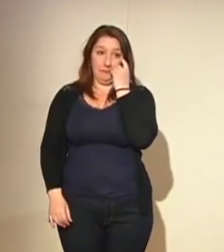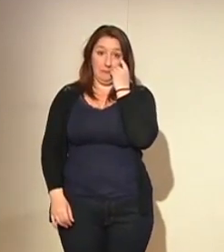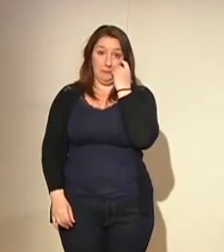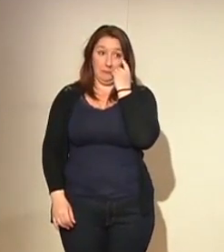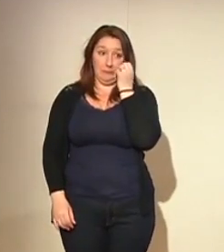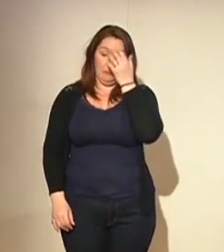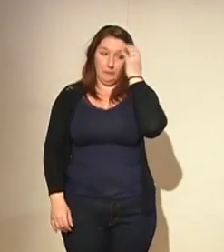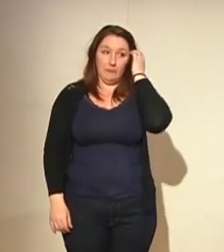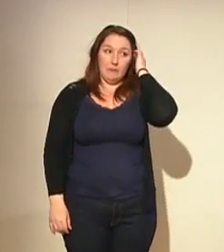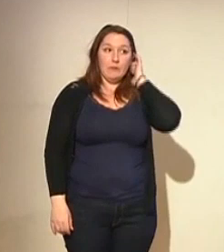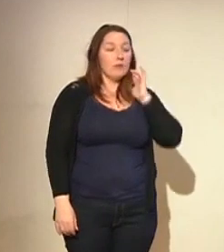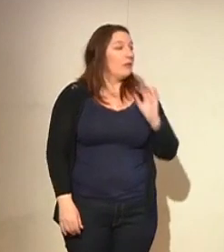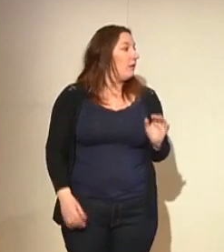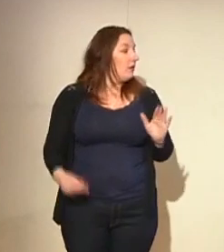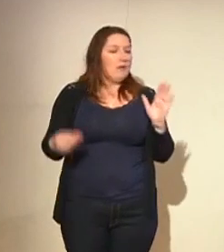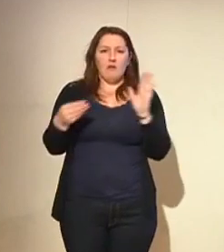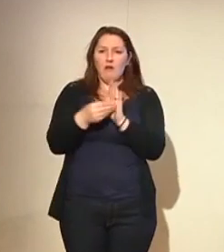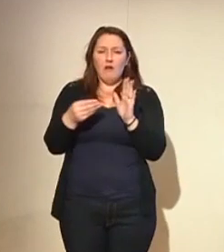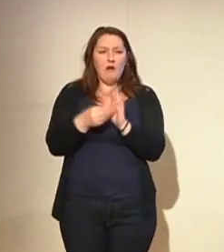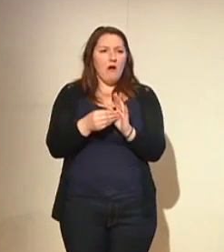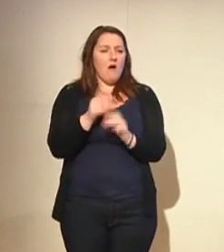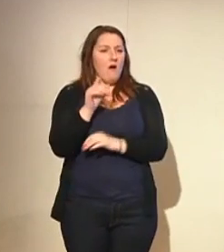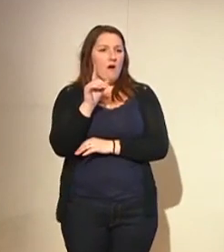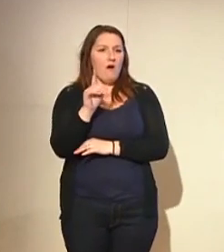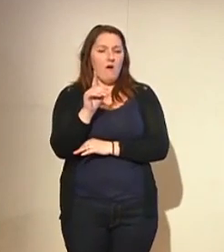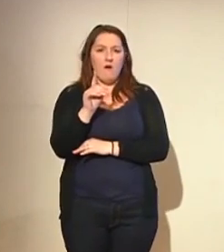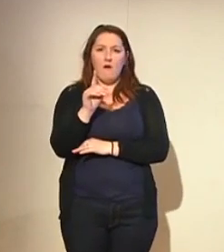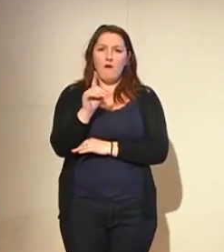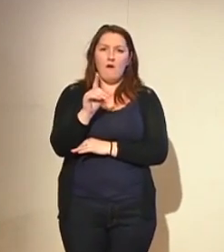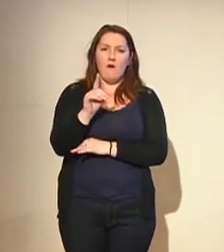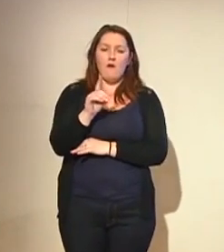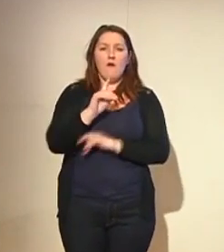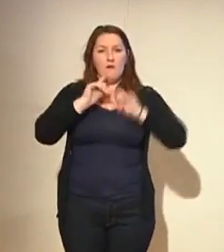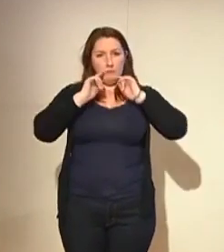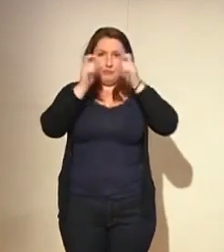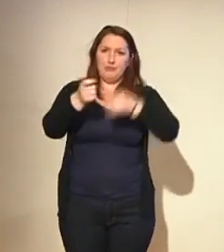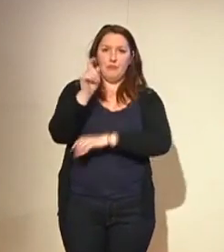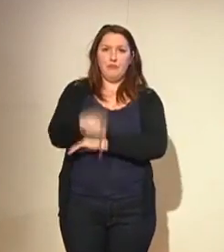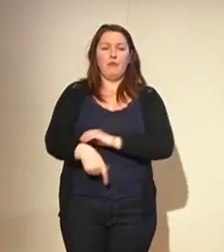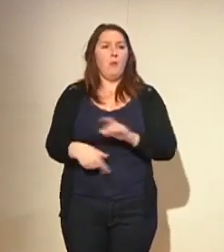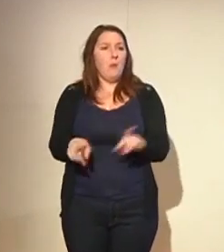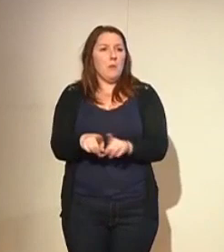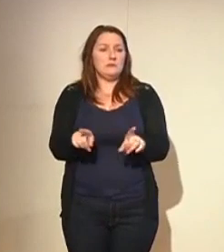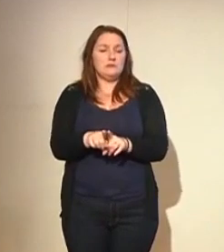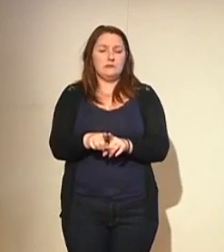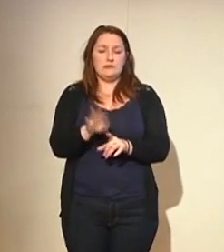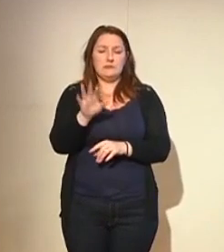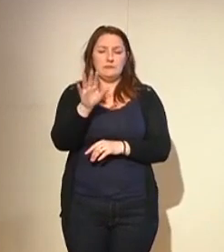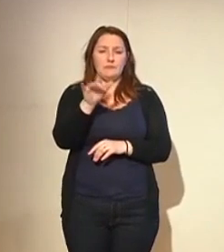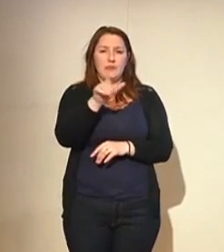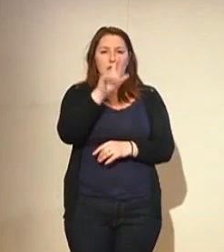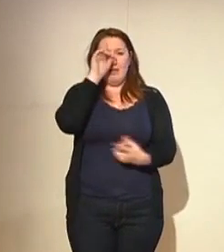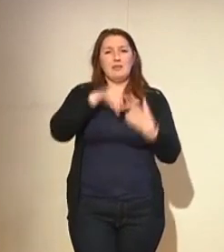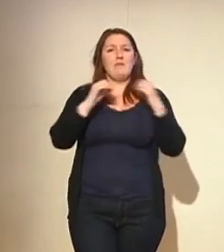udi ah il nous faut encore nous avons nous devons désigner également un pour le